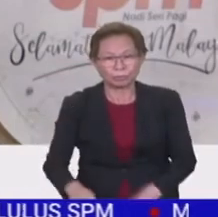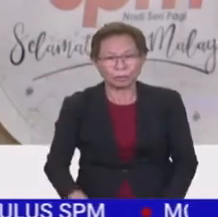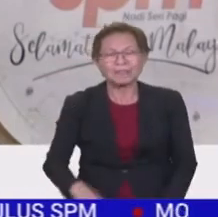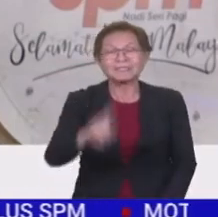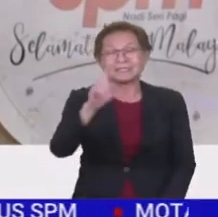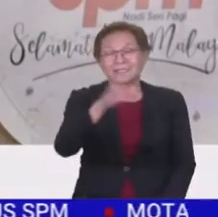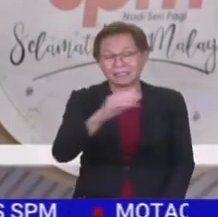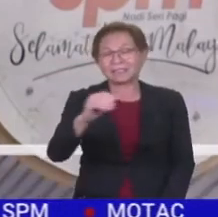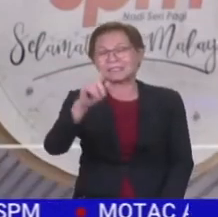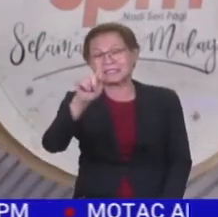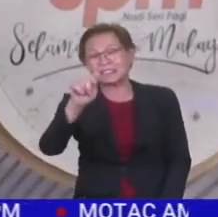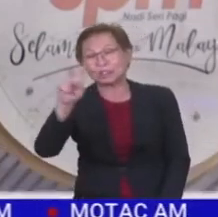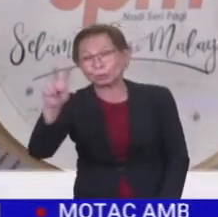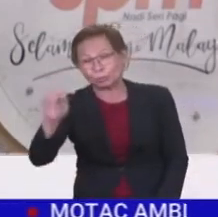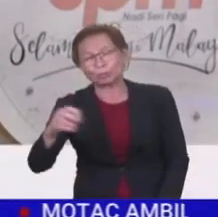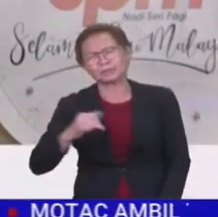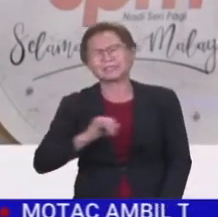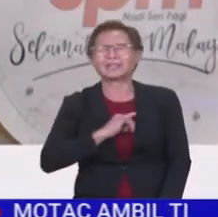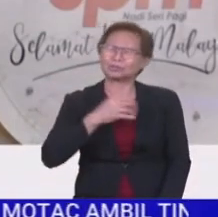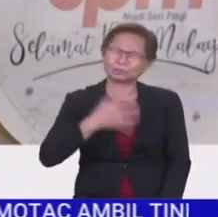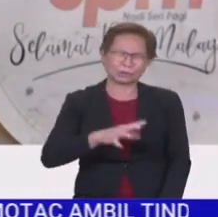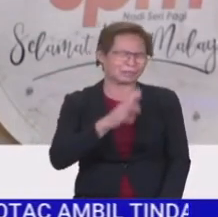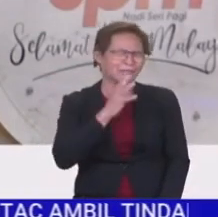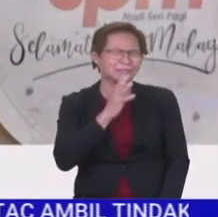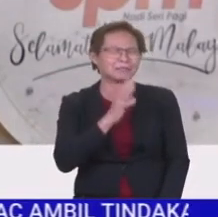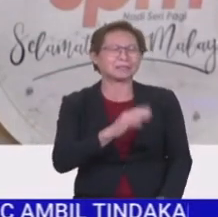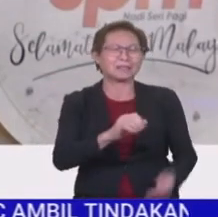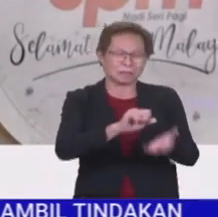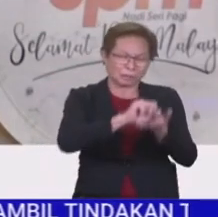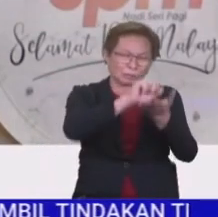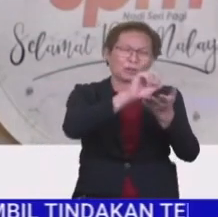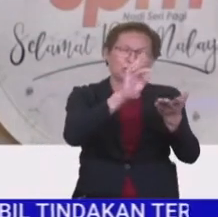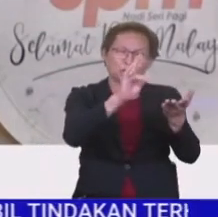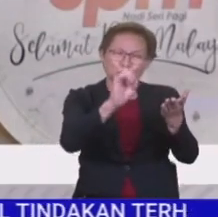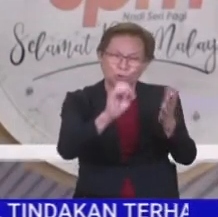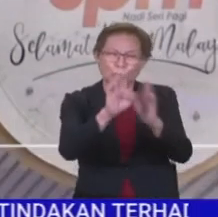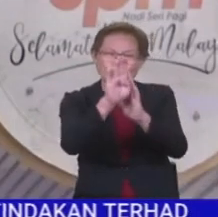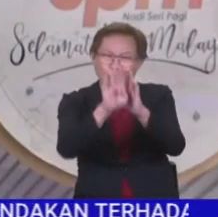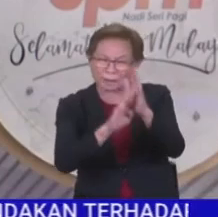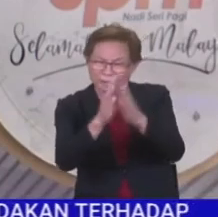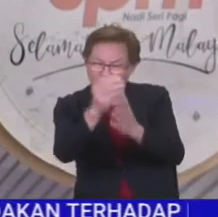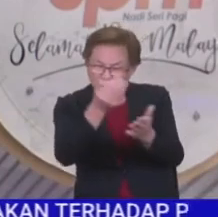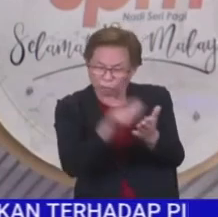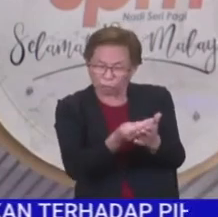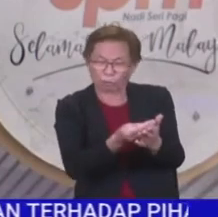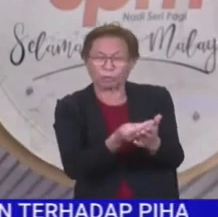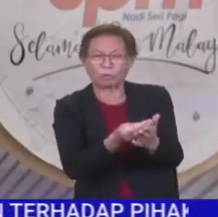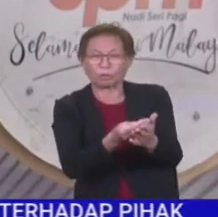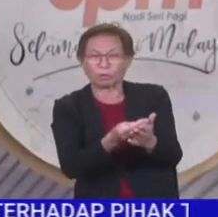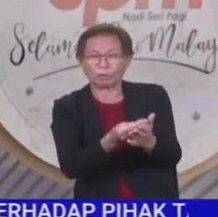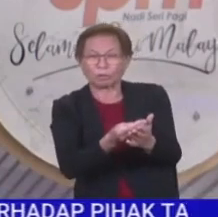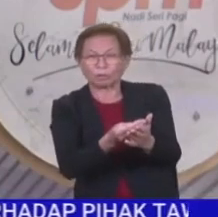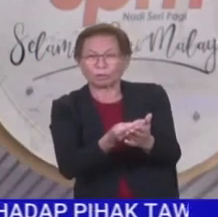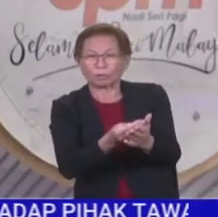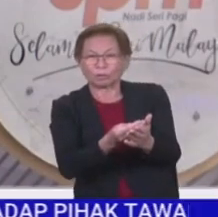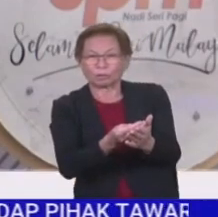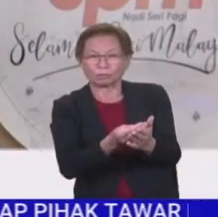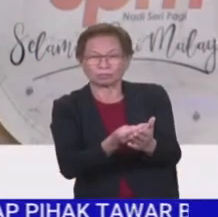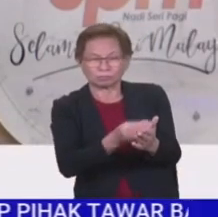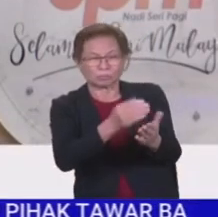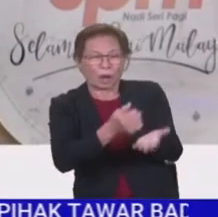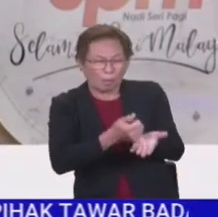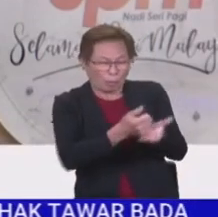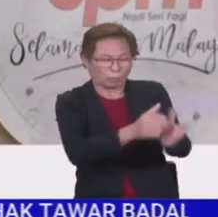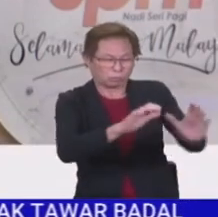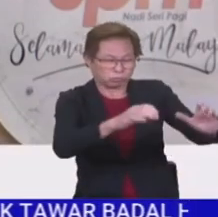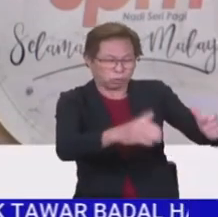Saya dah sebut tadi subsidi kita yang 70 bilion ni sedikit sebanyak sebenarnya lebih besar kepada golongan M40 dan